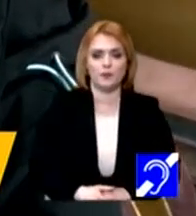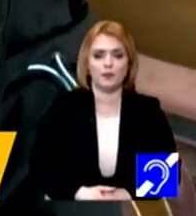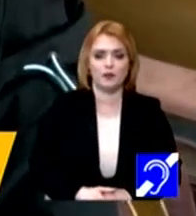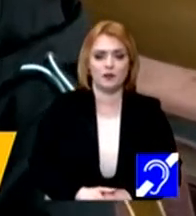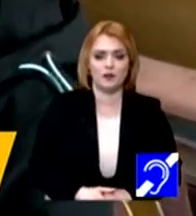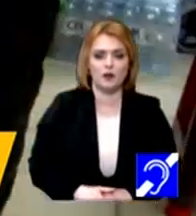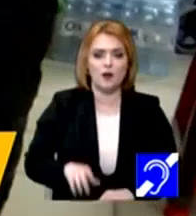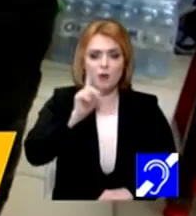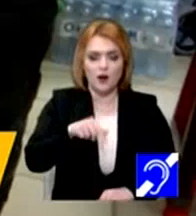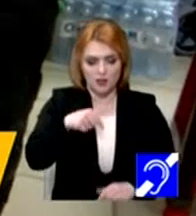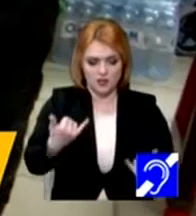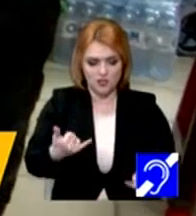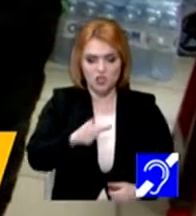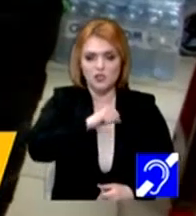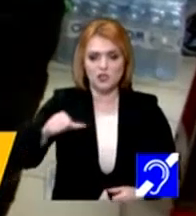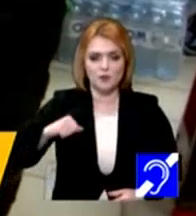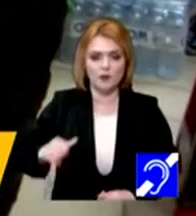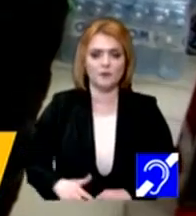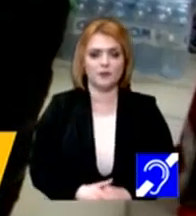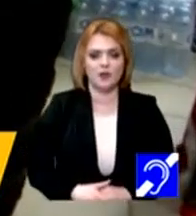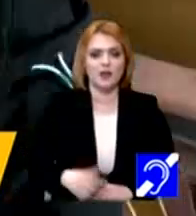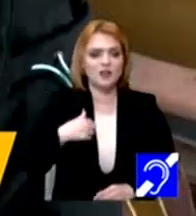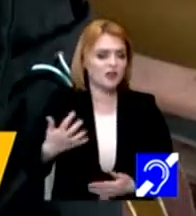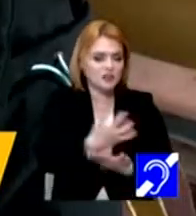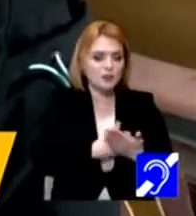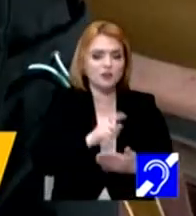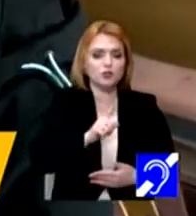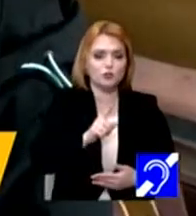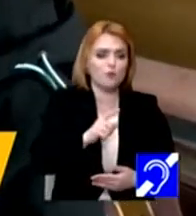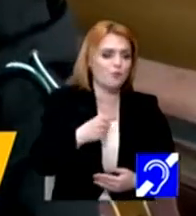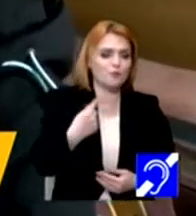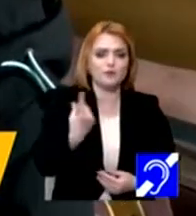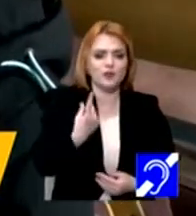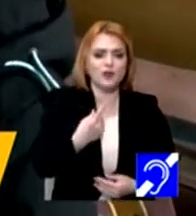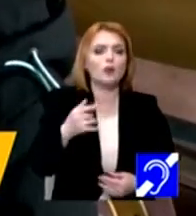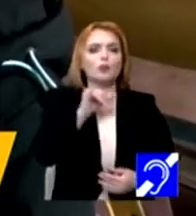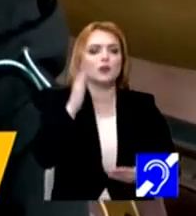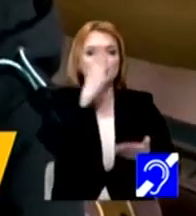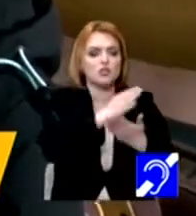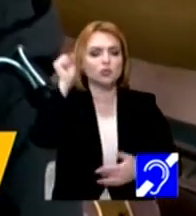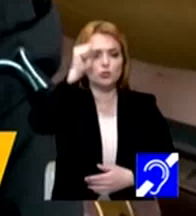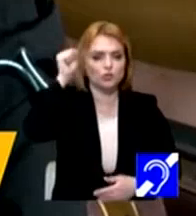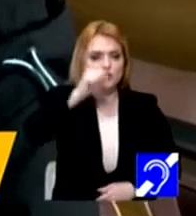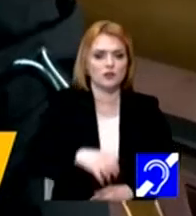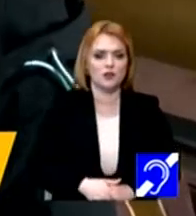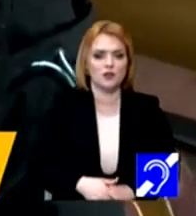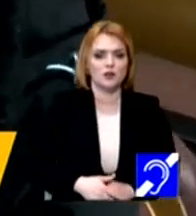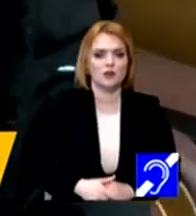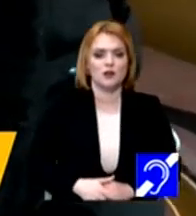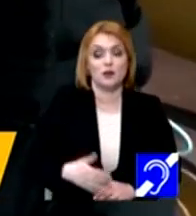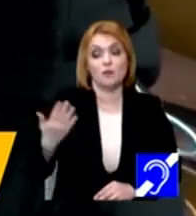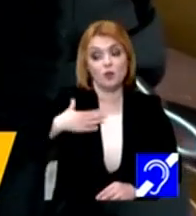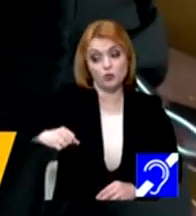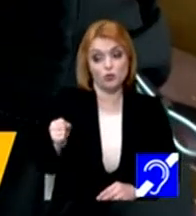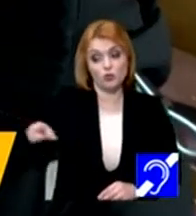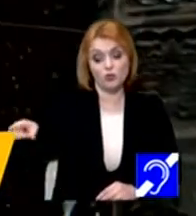Пока что сама здесь. Вещи на первое время. И куда вам дальше? Мы в Турцию. Вот у меня друг, у него мама в